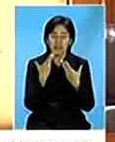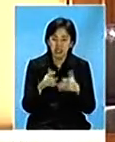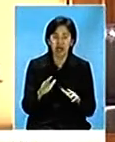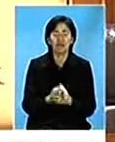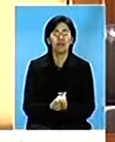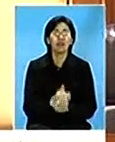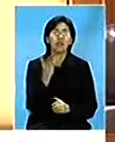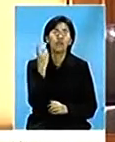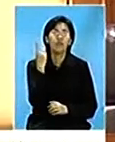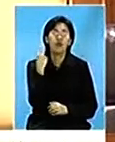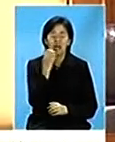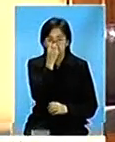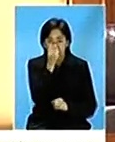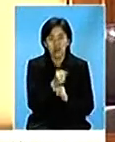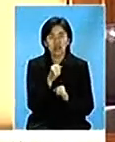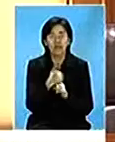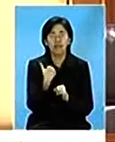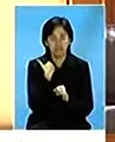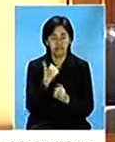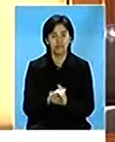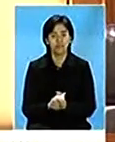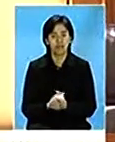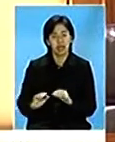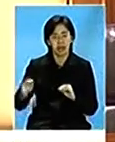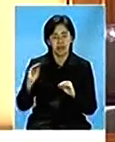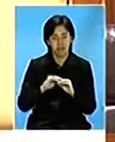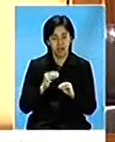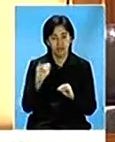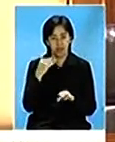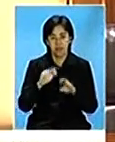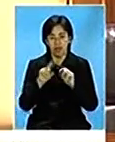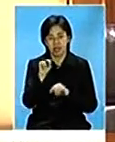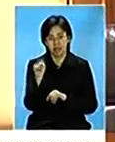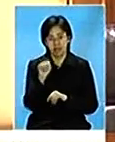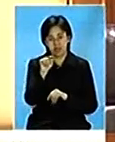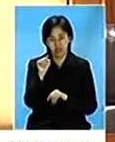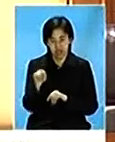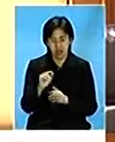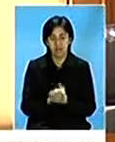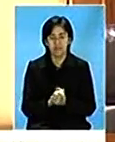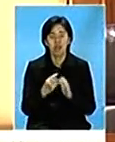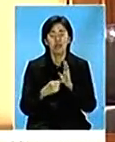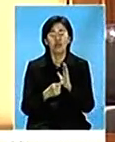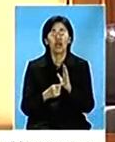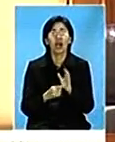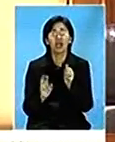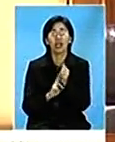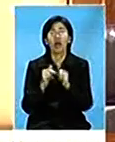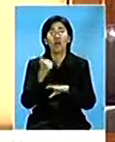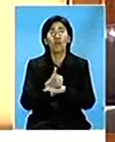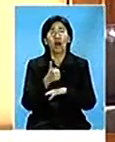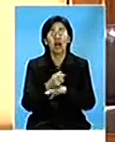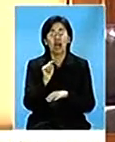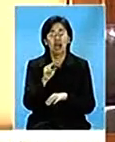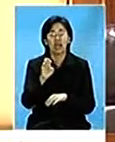เมื่อวานก็เอาไปใช้นะครับก็ปรากฏว่าเพิ่มสปีดของน้ำได้ถึง 30% นะฮะก็เอาเป็นว่าคุณธีรชนนะครับท่านด้วย